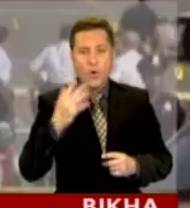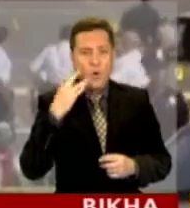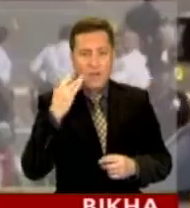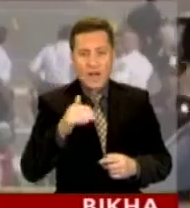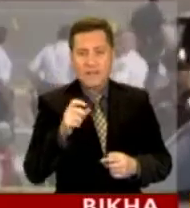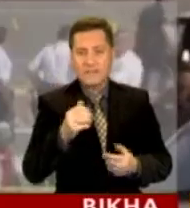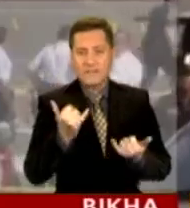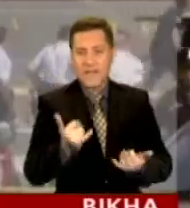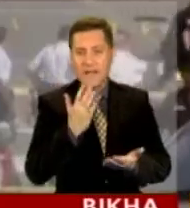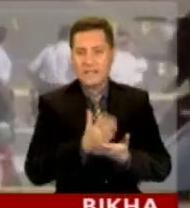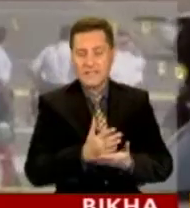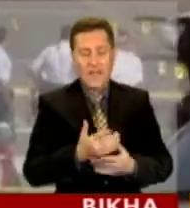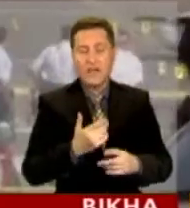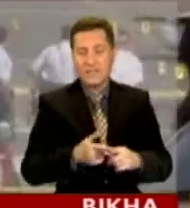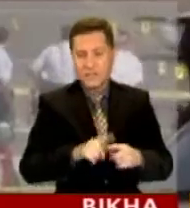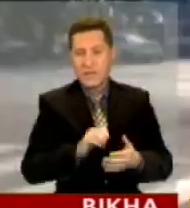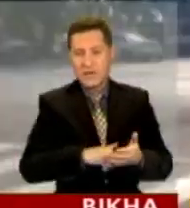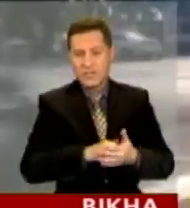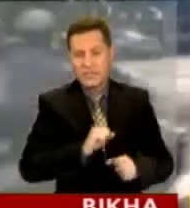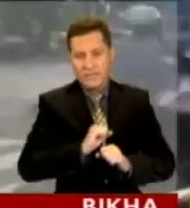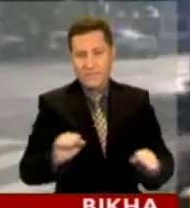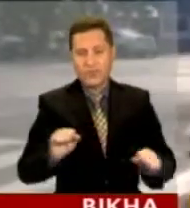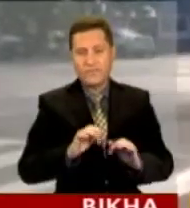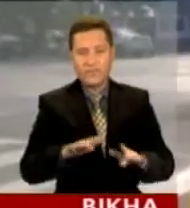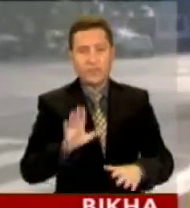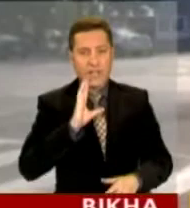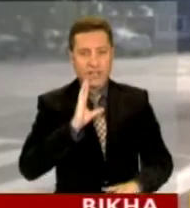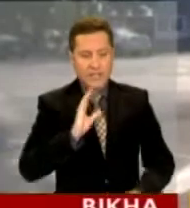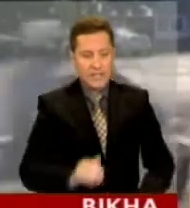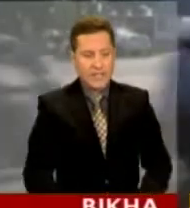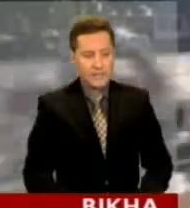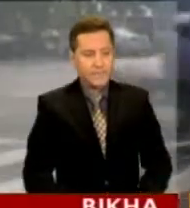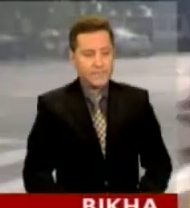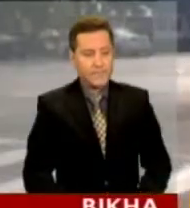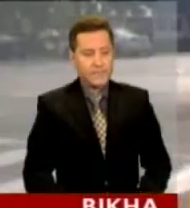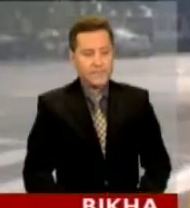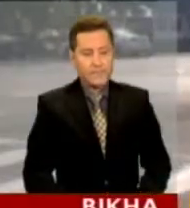стала причиною такого відчайдушного вчинку жінки. Мар'яна Зінківська, Володимир Чекурда, програма «Вікна», СТБ.